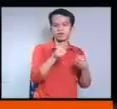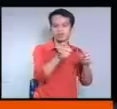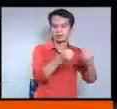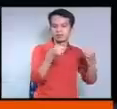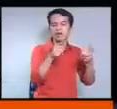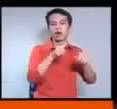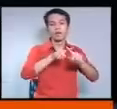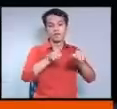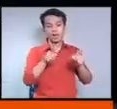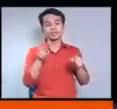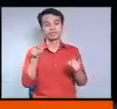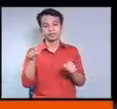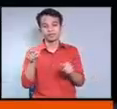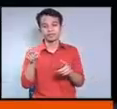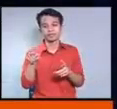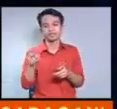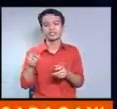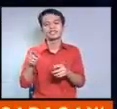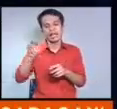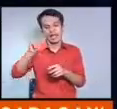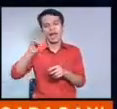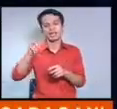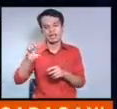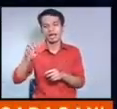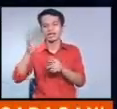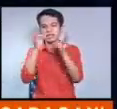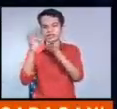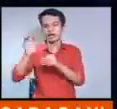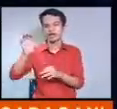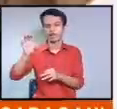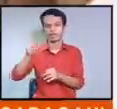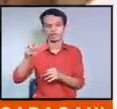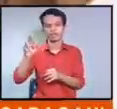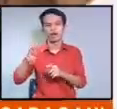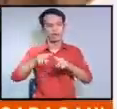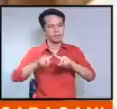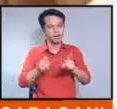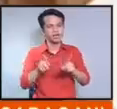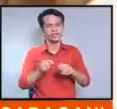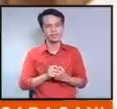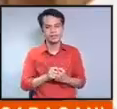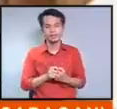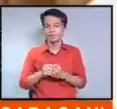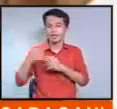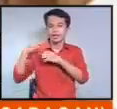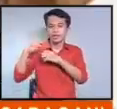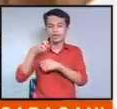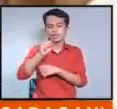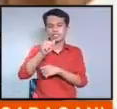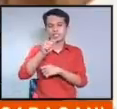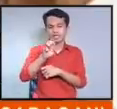kabila nito ay anti-drug czar pa rin ang Vice Presidente. Yun nga lang. With respect to state